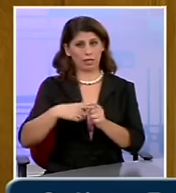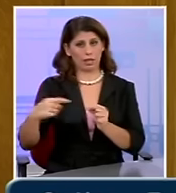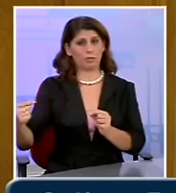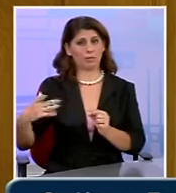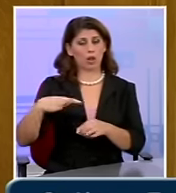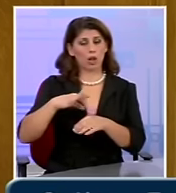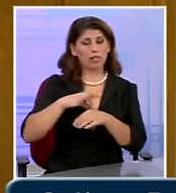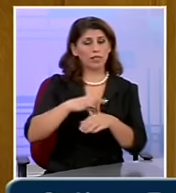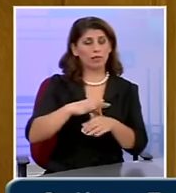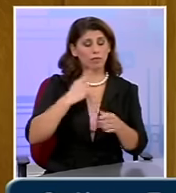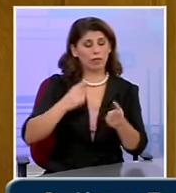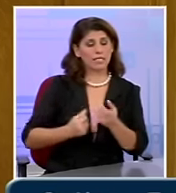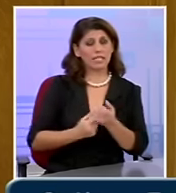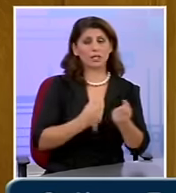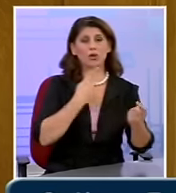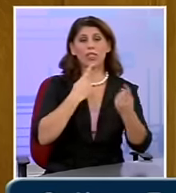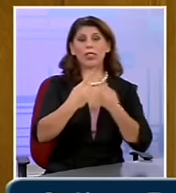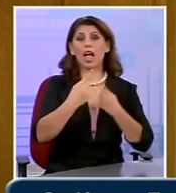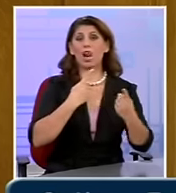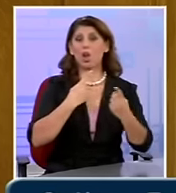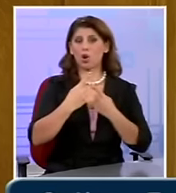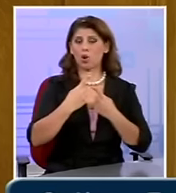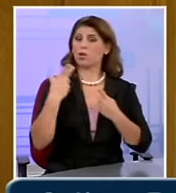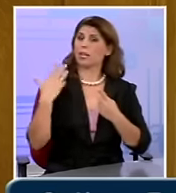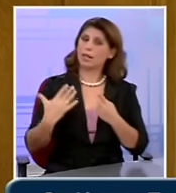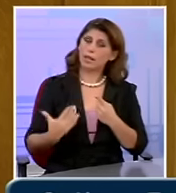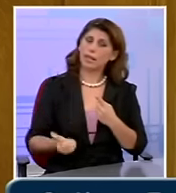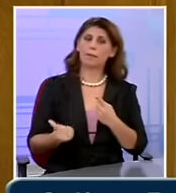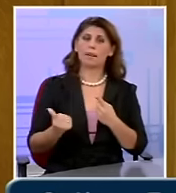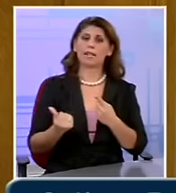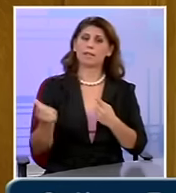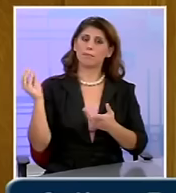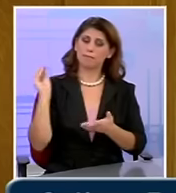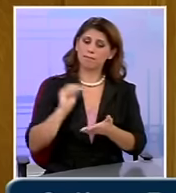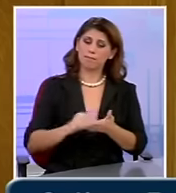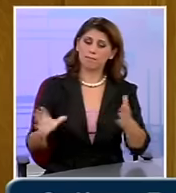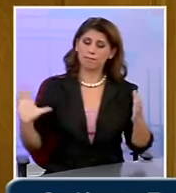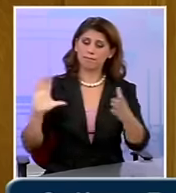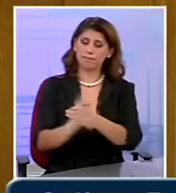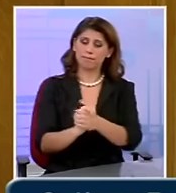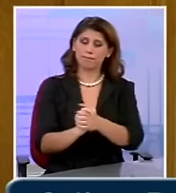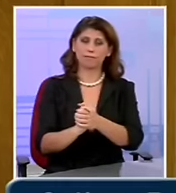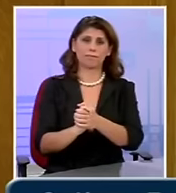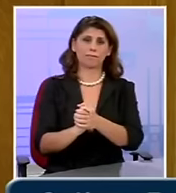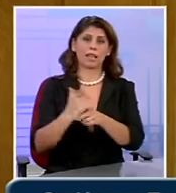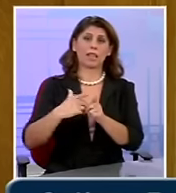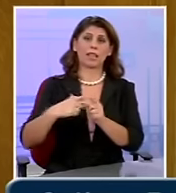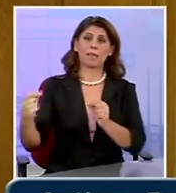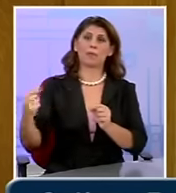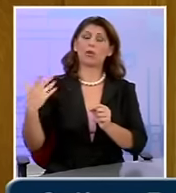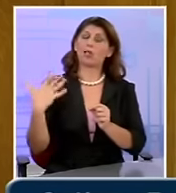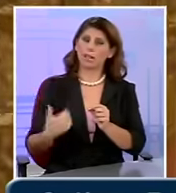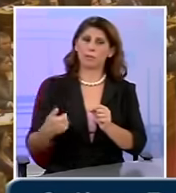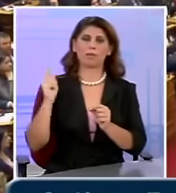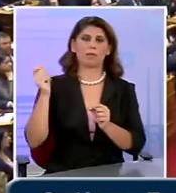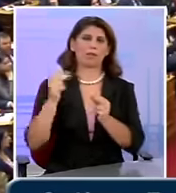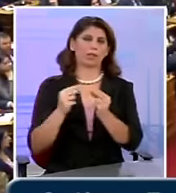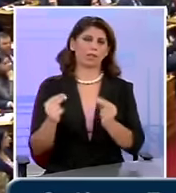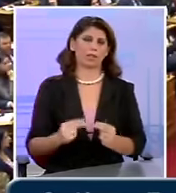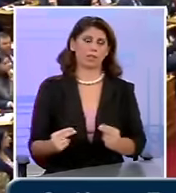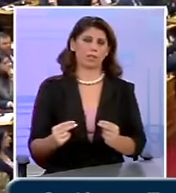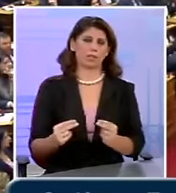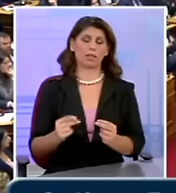το διάλογο για να υπάρξει επανένωση της Κύπρου και να υπάρξει και μια πολιτική λύση σύμφωνα